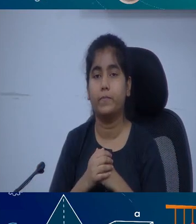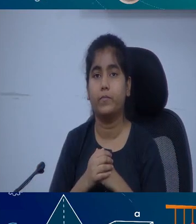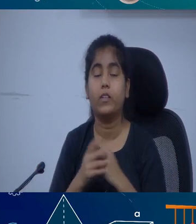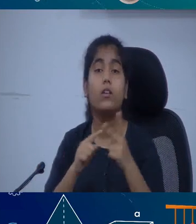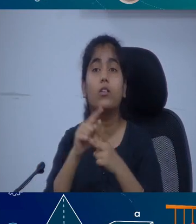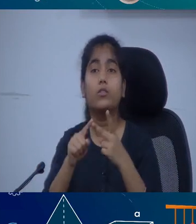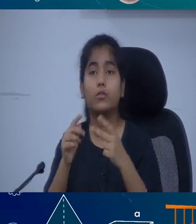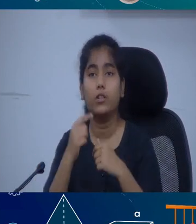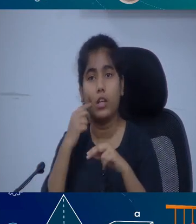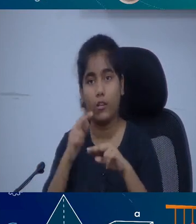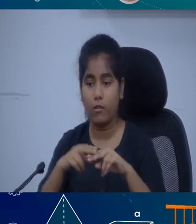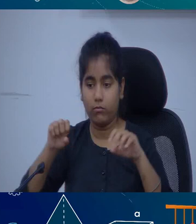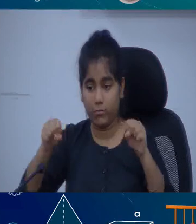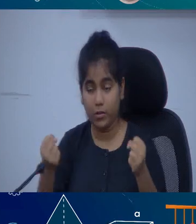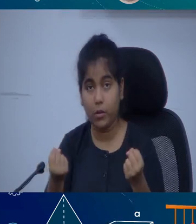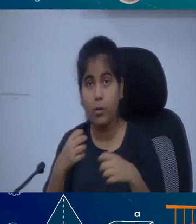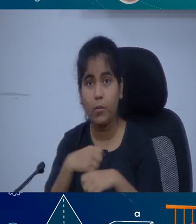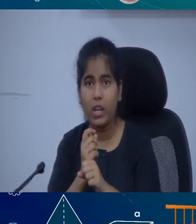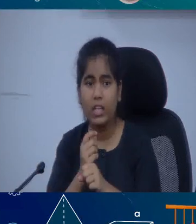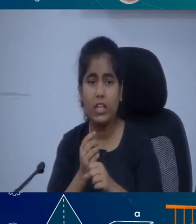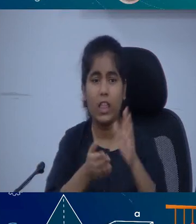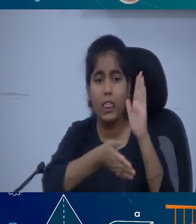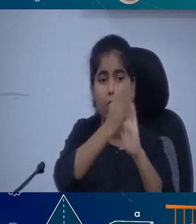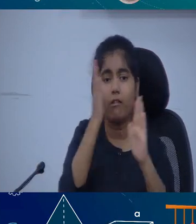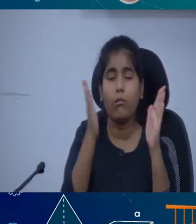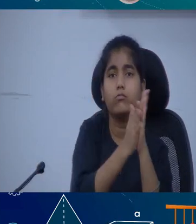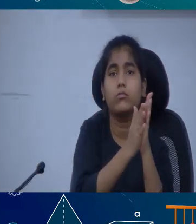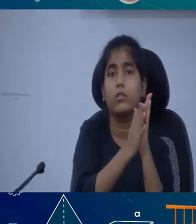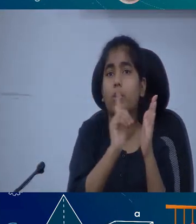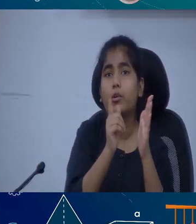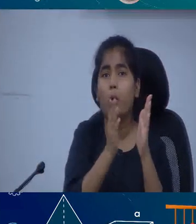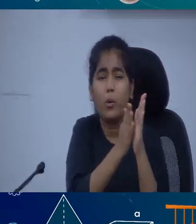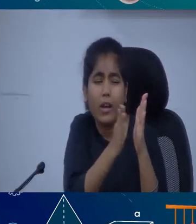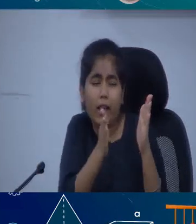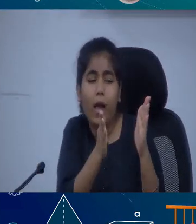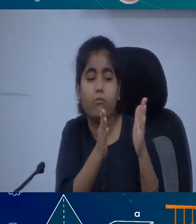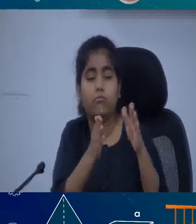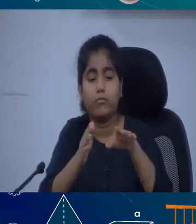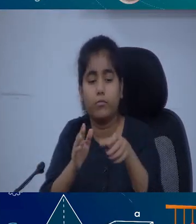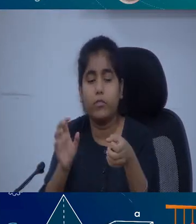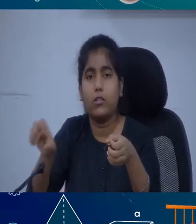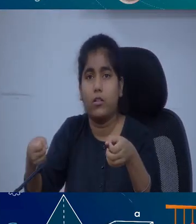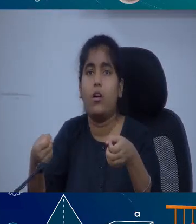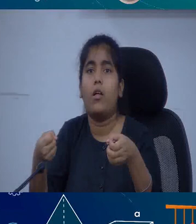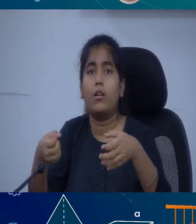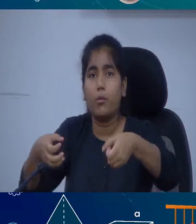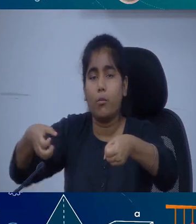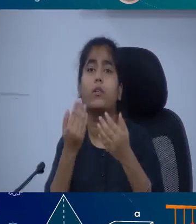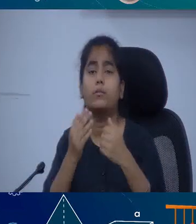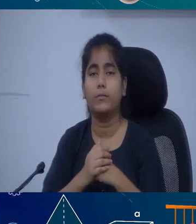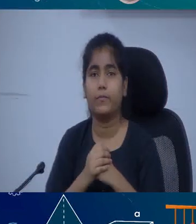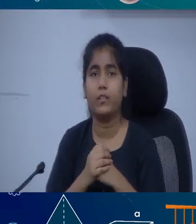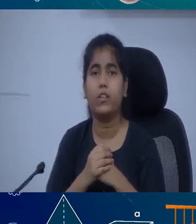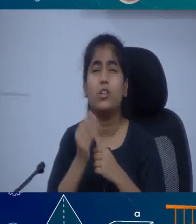चाहिए, राउंडेड होना चाहिए, बिकॉज राउंडेड हैंडरेल इज़ कन्वीनियंट टू होल्ड. और दूसरी चीज़, अगर आप हैंडरेल बनाएं, ये नहीं कि दीवार में चिपका दें,